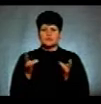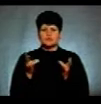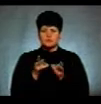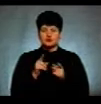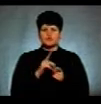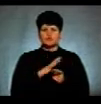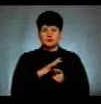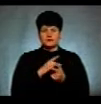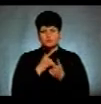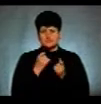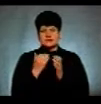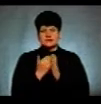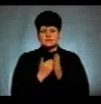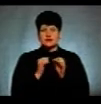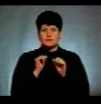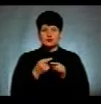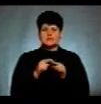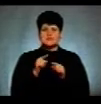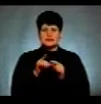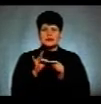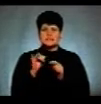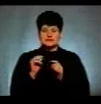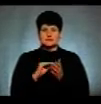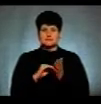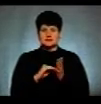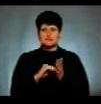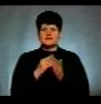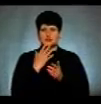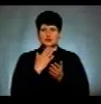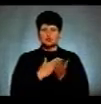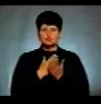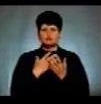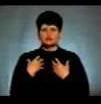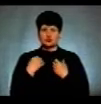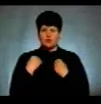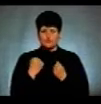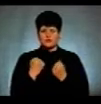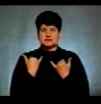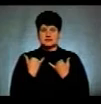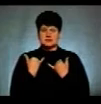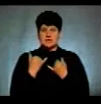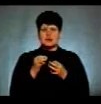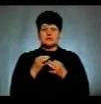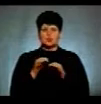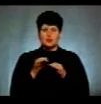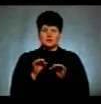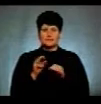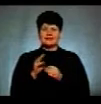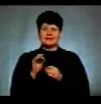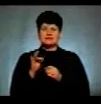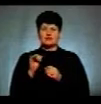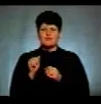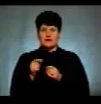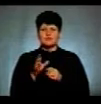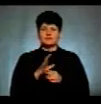така інформаційна система, яка може цей рецепт доставити до Національної служби здоров'я. Зараз дозвіл, тестування пройшли